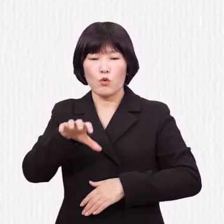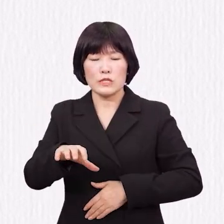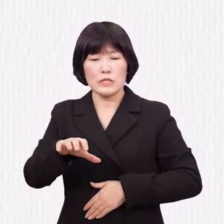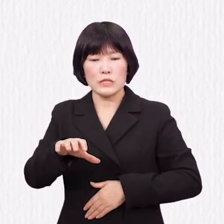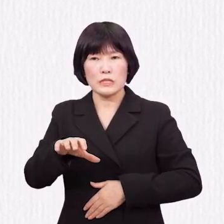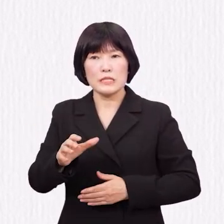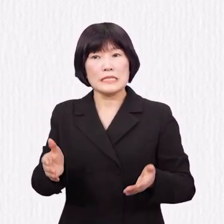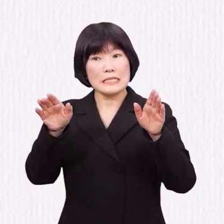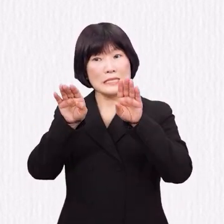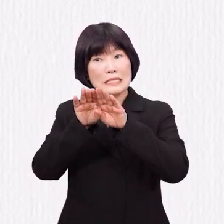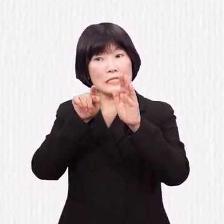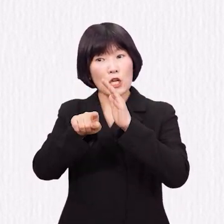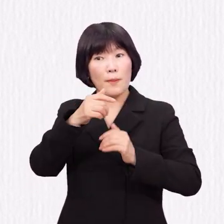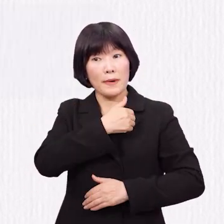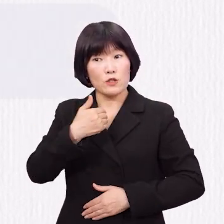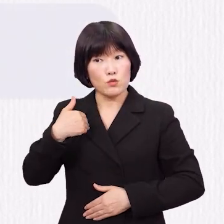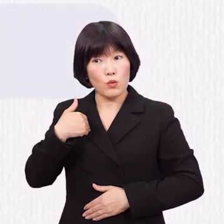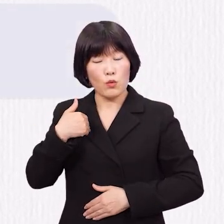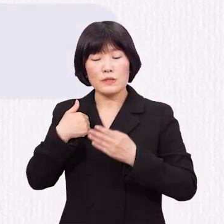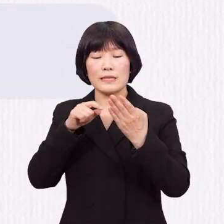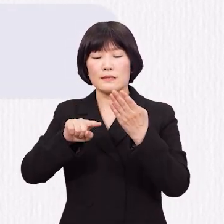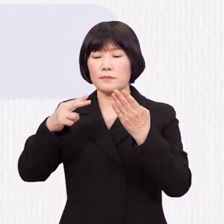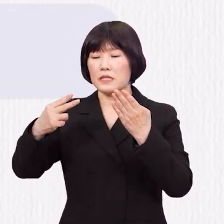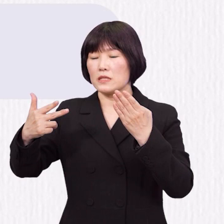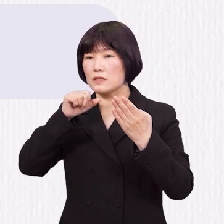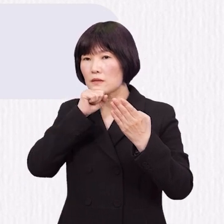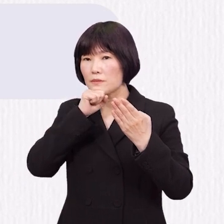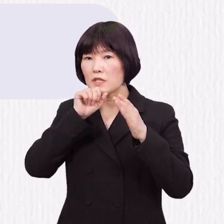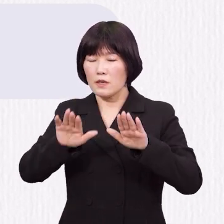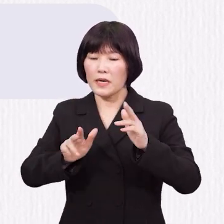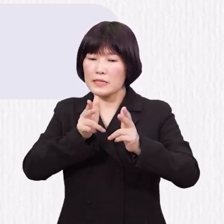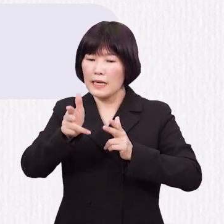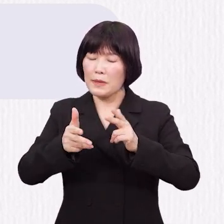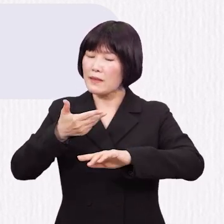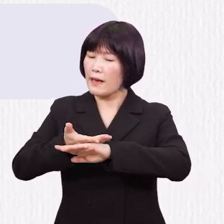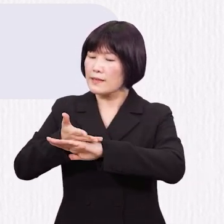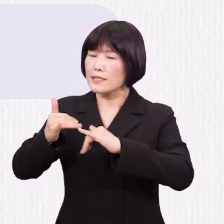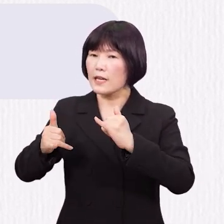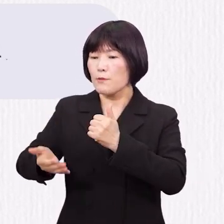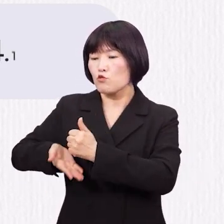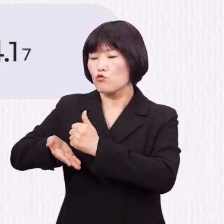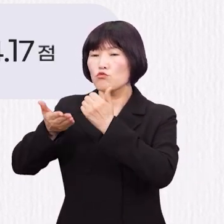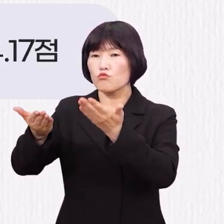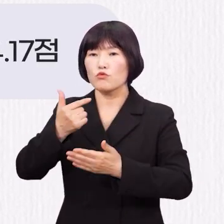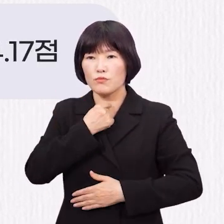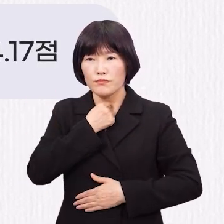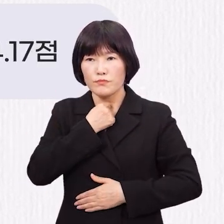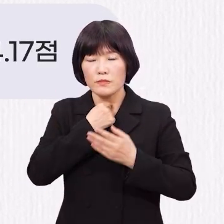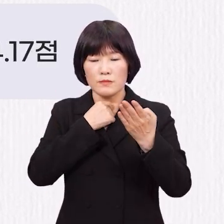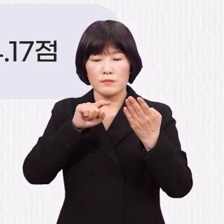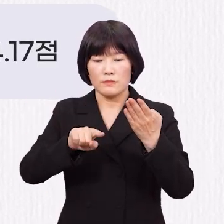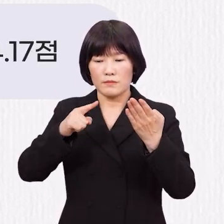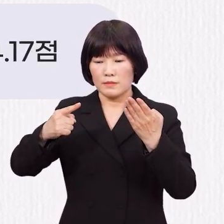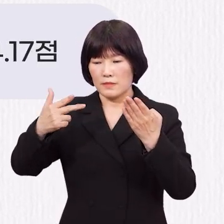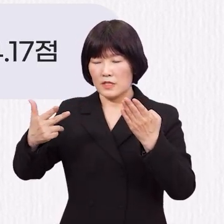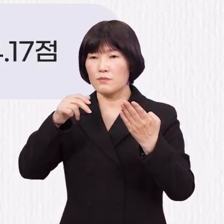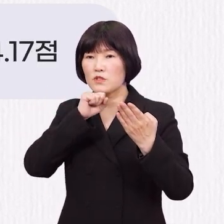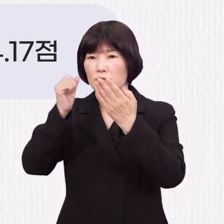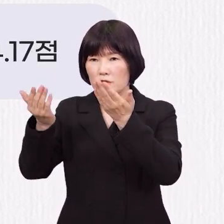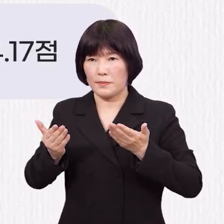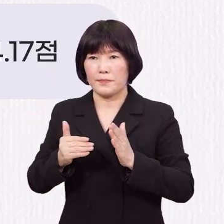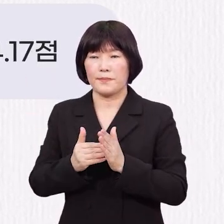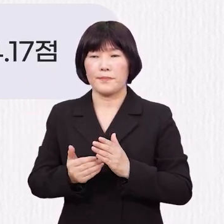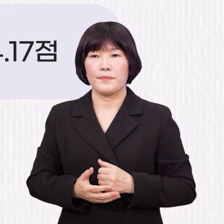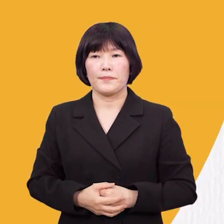만족도 4.27점, 본 사업을 다른 이들에게 추천하고 싶다 4.17점을 얻었습니다.